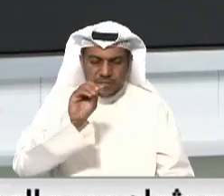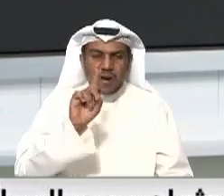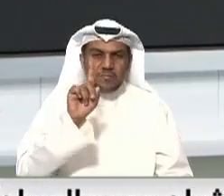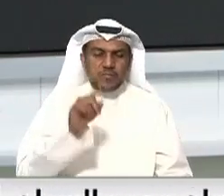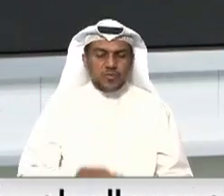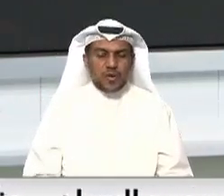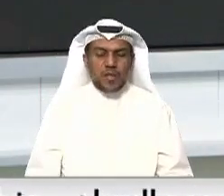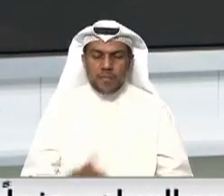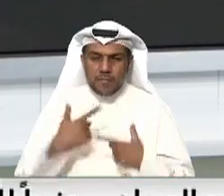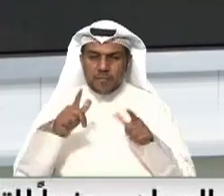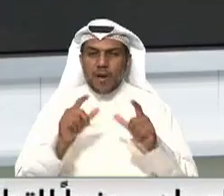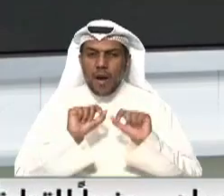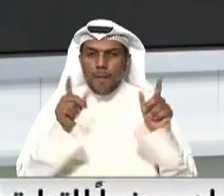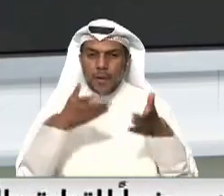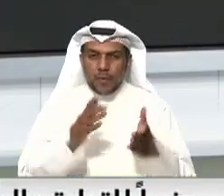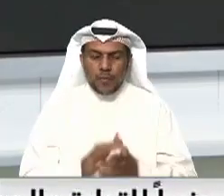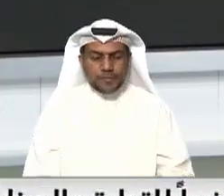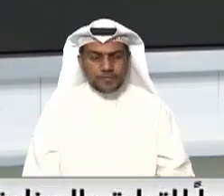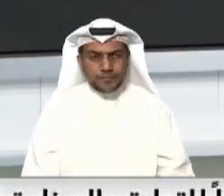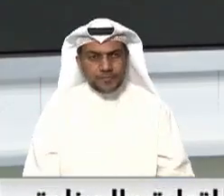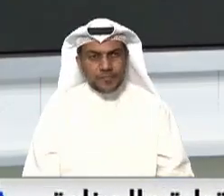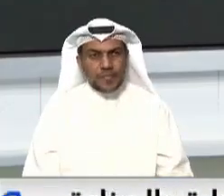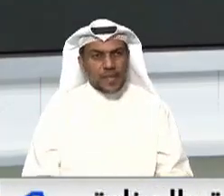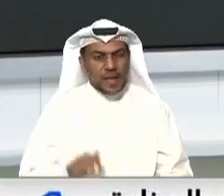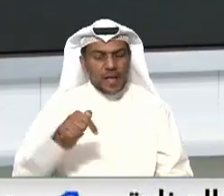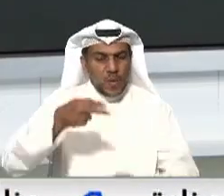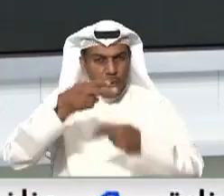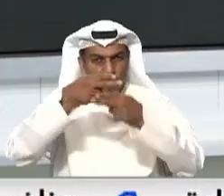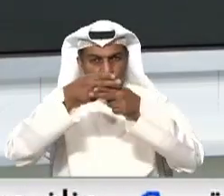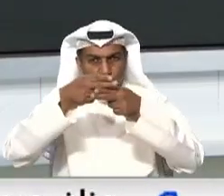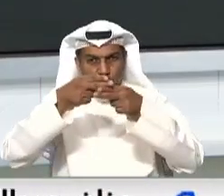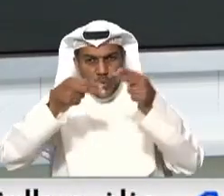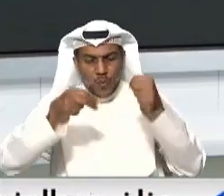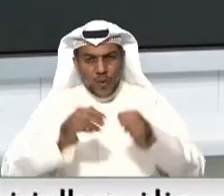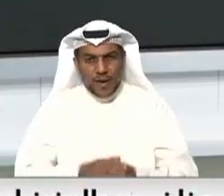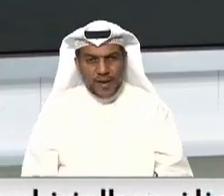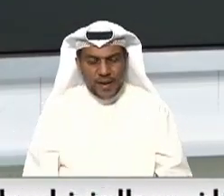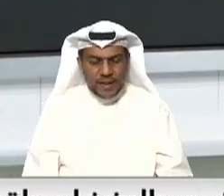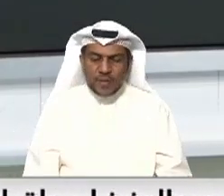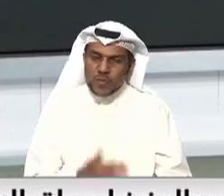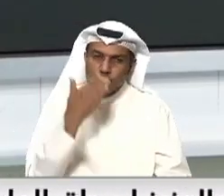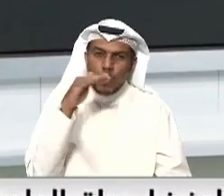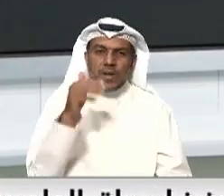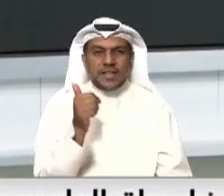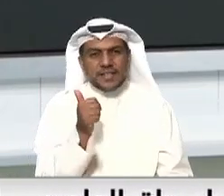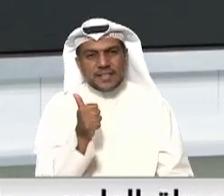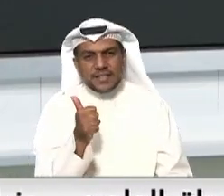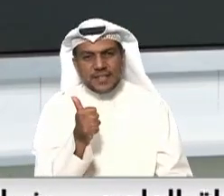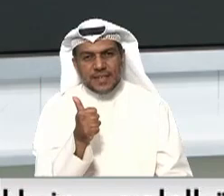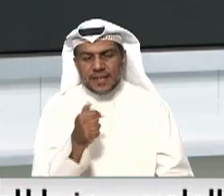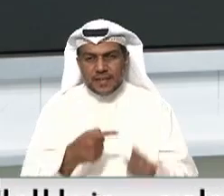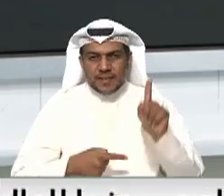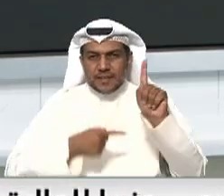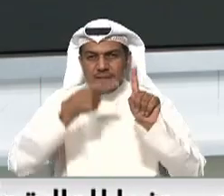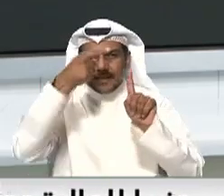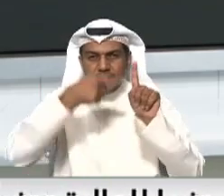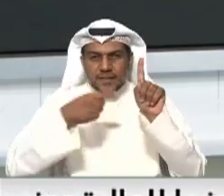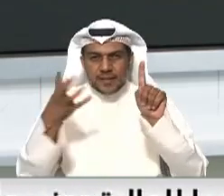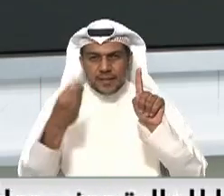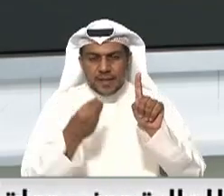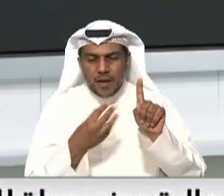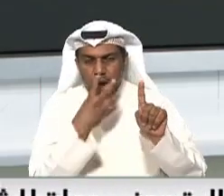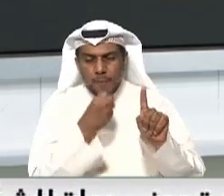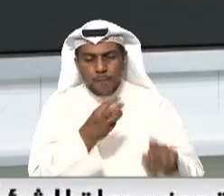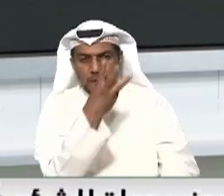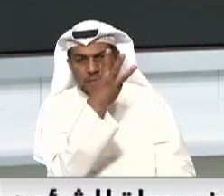خلال نشراتنا القادمه اجواءنا الحاليه في مدينه الكويت اجواء معتدله وتصل درجه الحراره حاليا الى 30